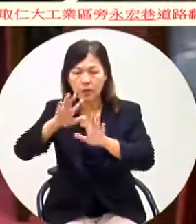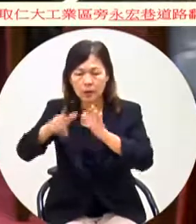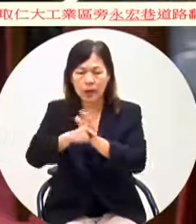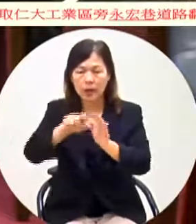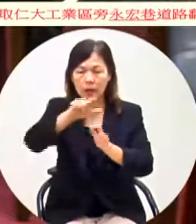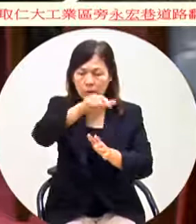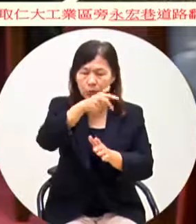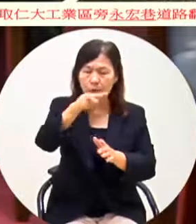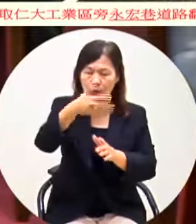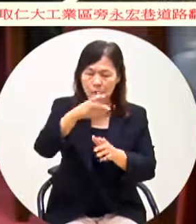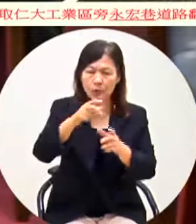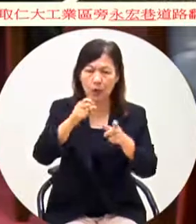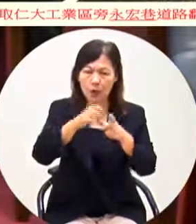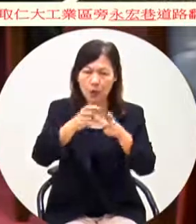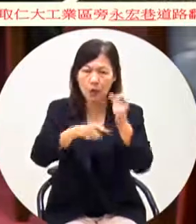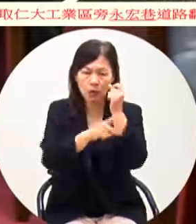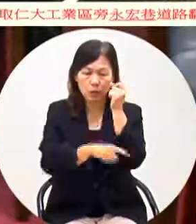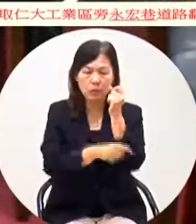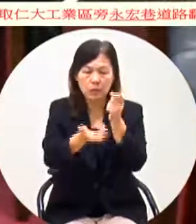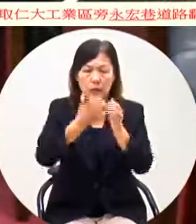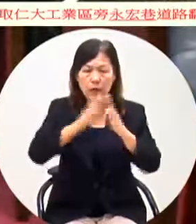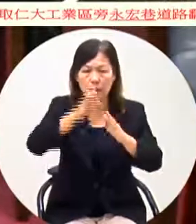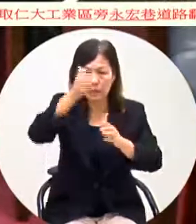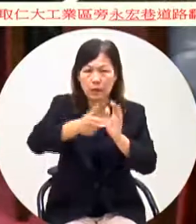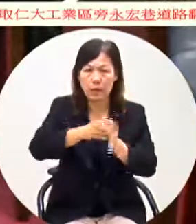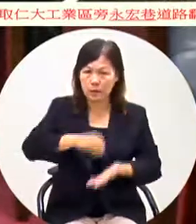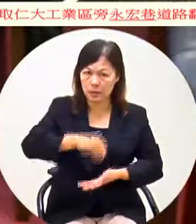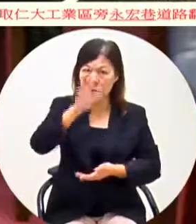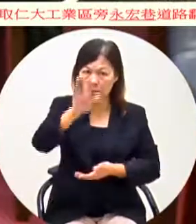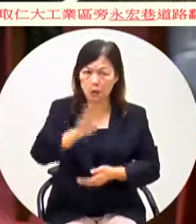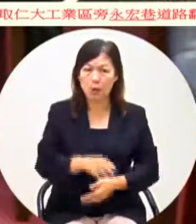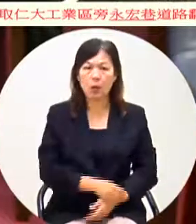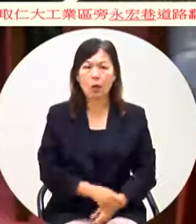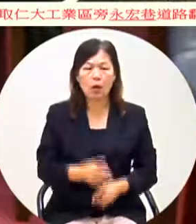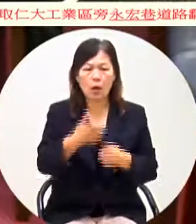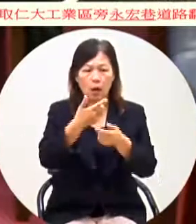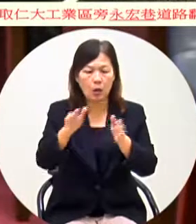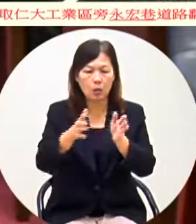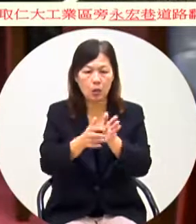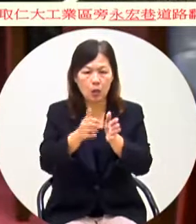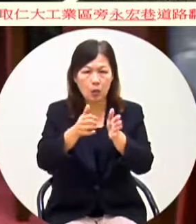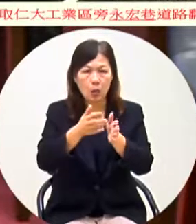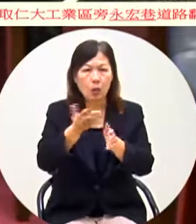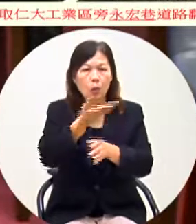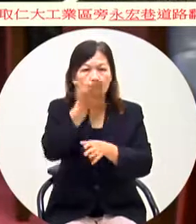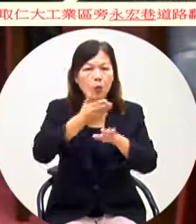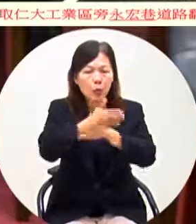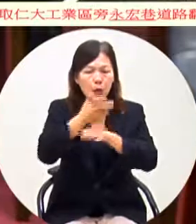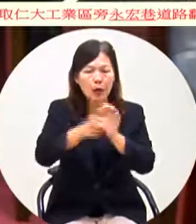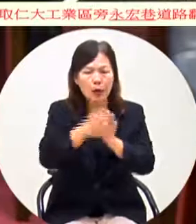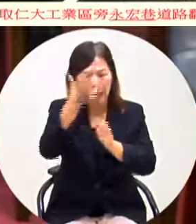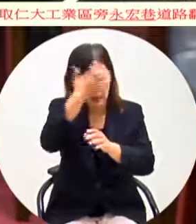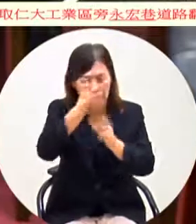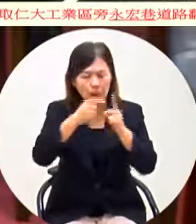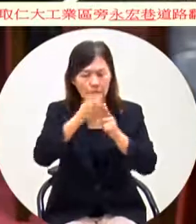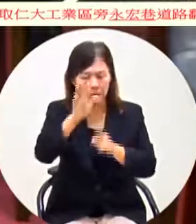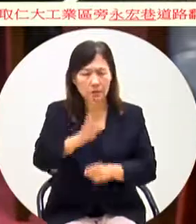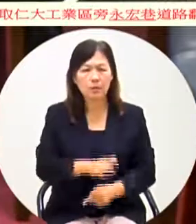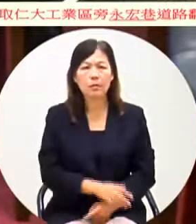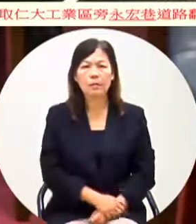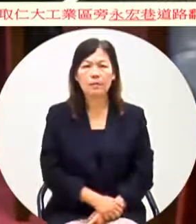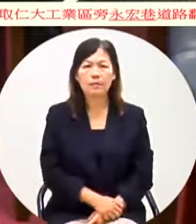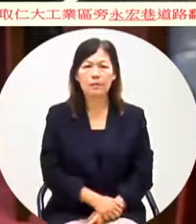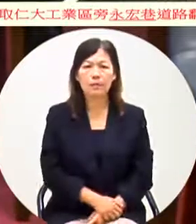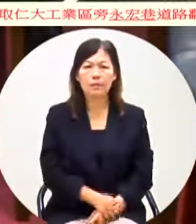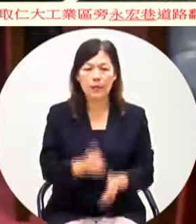别提到，如果说真的有很多游览车，很多都是比较上了年纪的。下车之前一定要先找